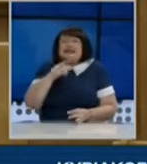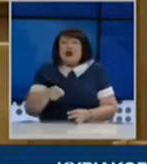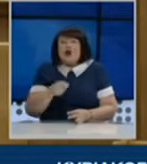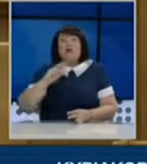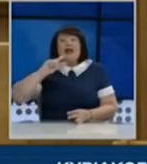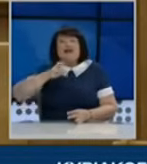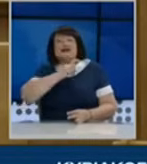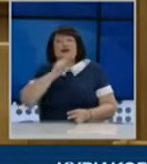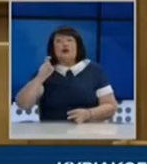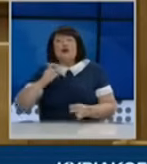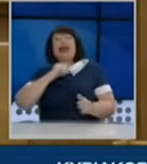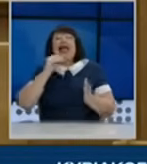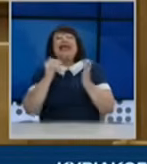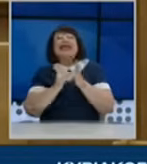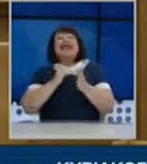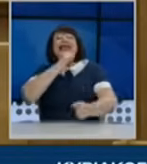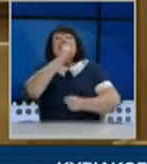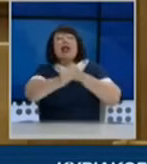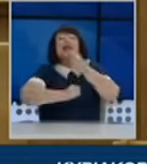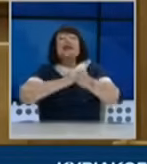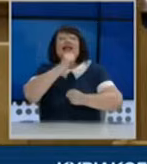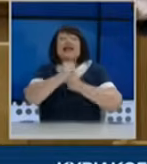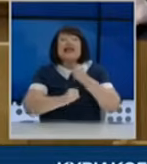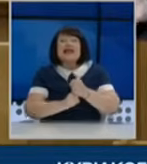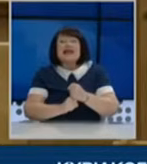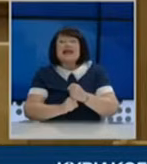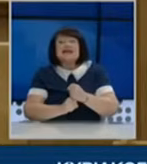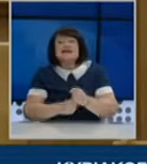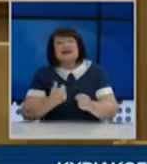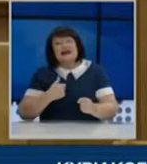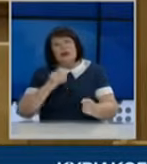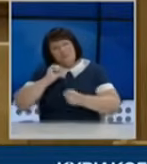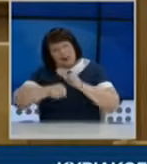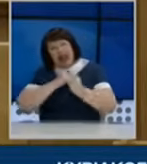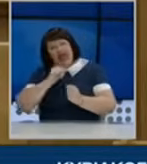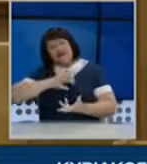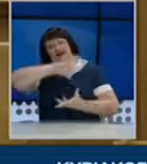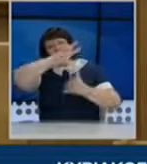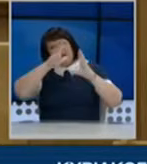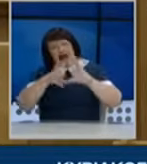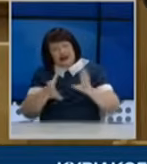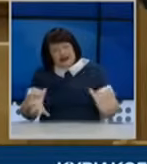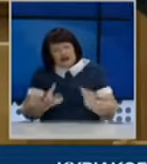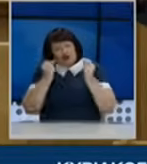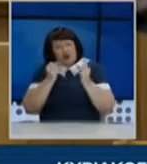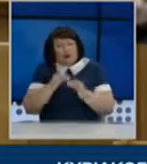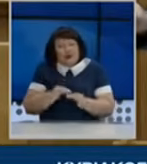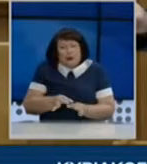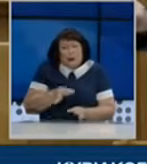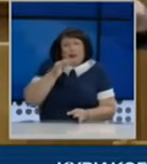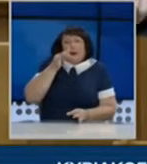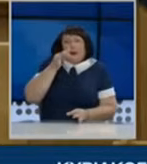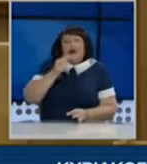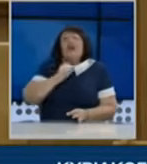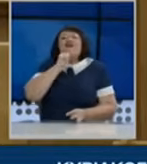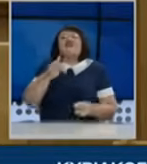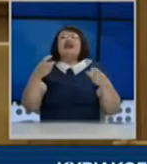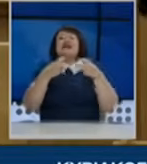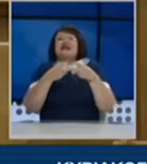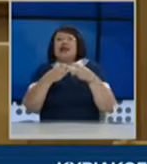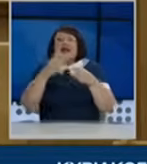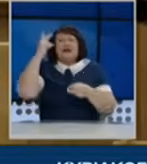εκατομμύρια χιλιετίες. Εσείς κάνετε αγώνα για τον πλανήτη με το καλαμάκι. Έλα όμως που βγαίνει το Πανεπιστήμιο των Βρυξελών και λέει